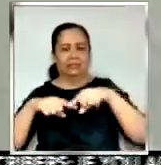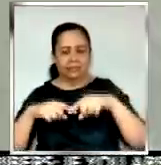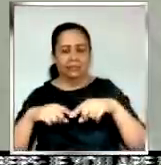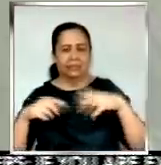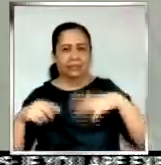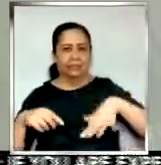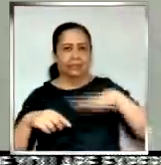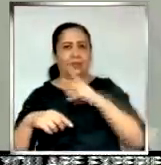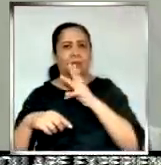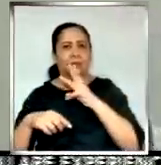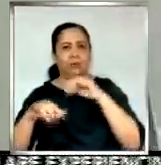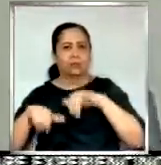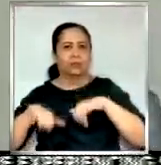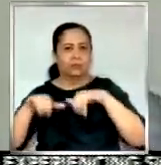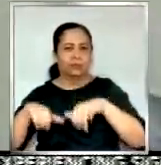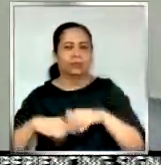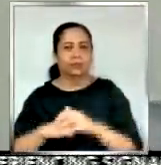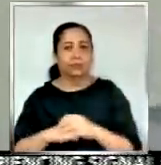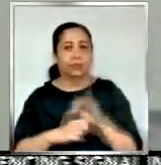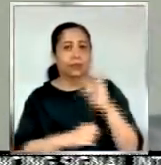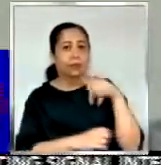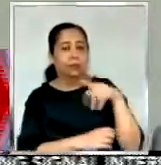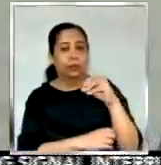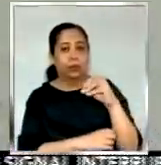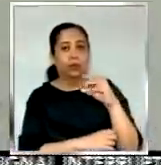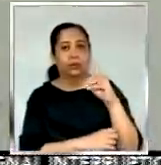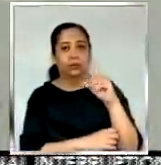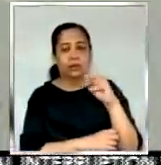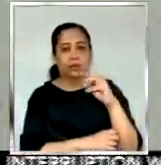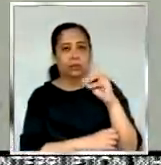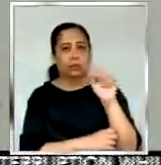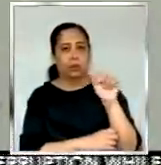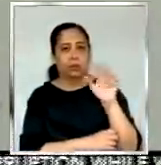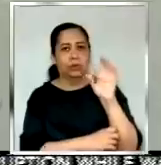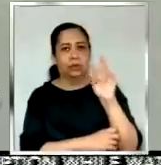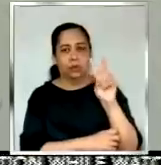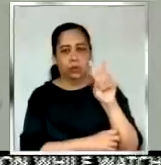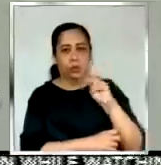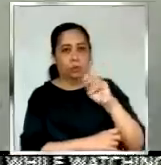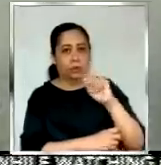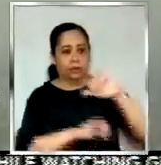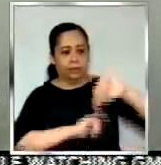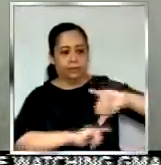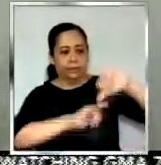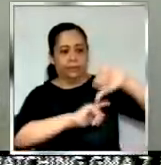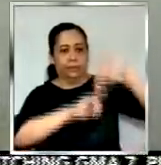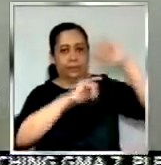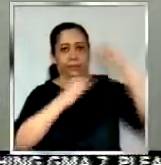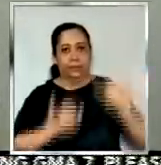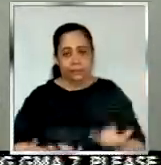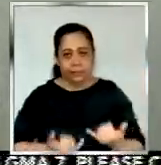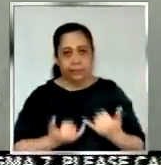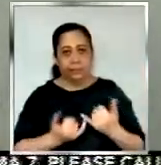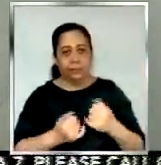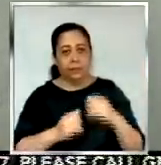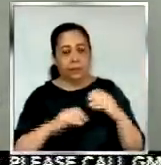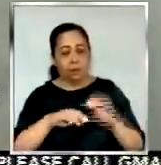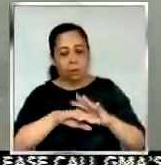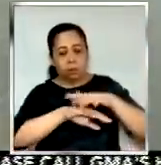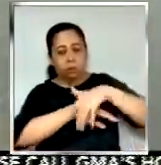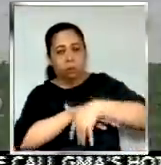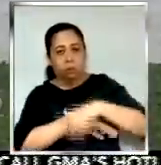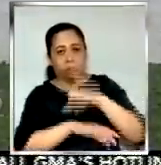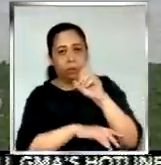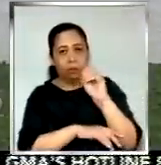tubig. Ang Ipo Dam nasa 100.92 meters ang elevation ngayon. Ang spilling level nito 101